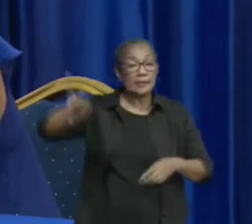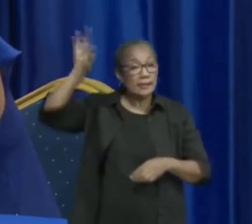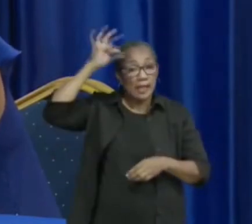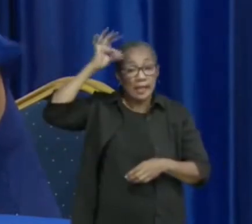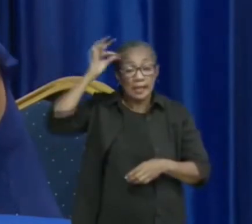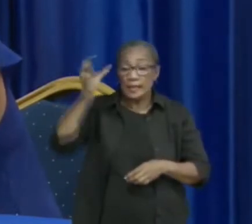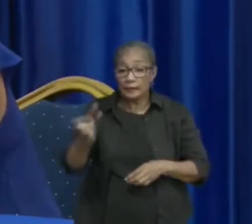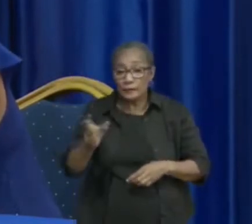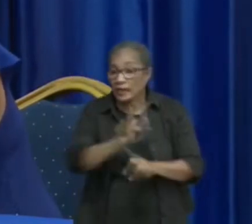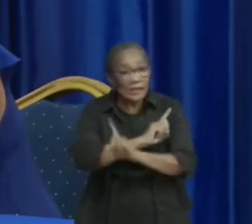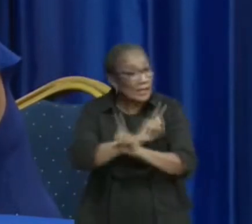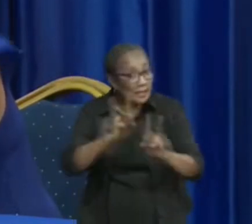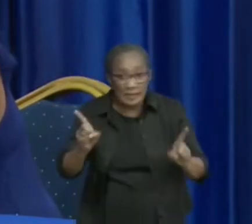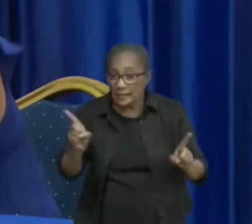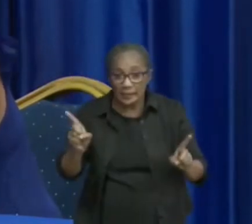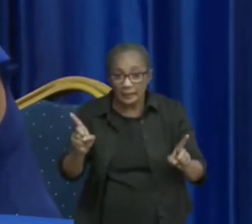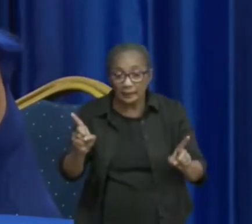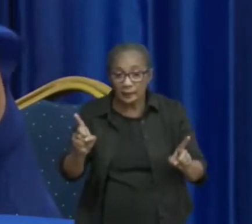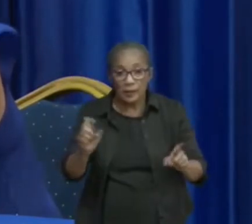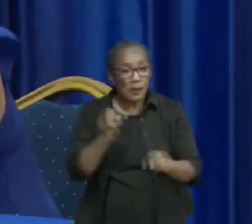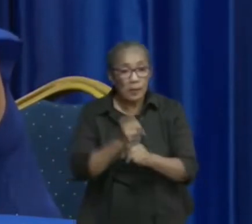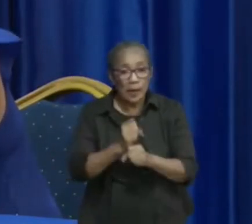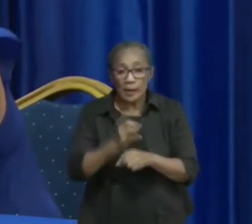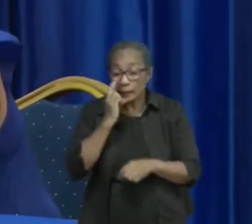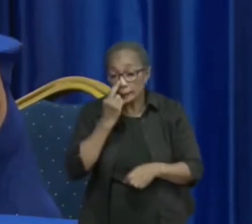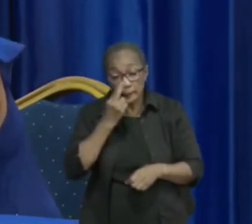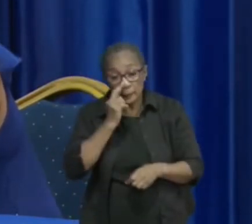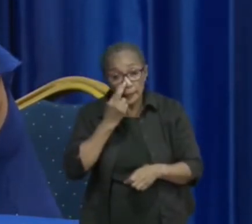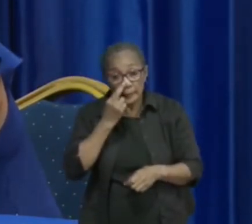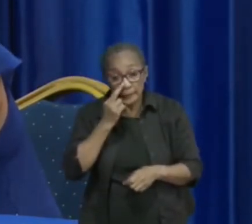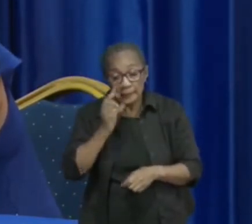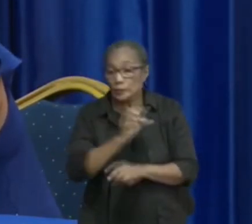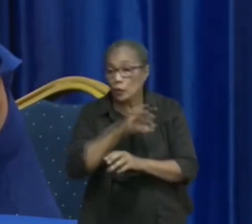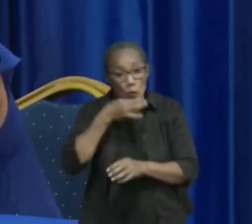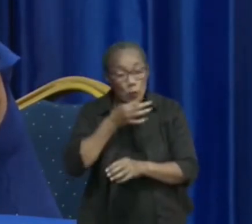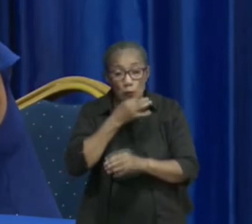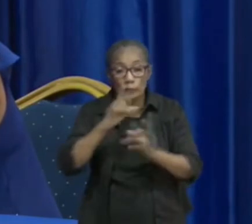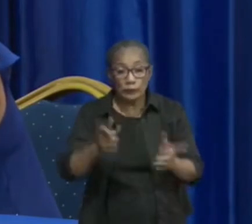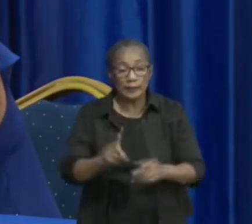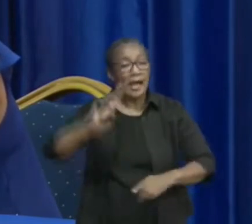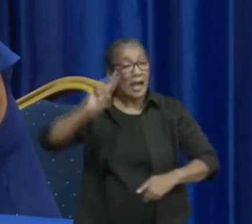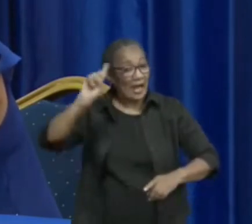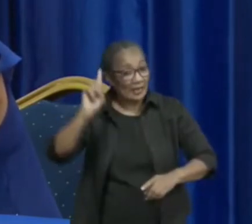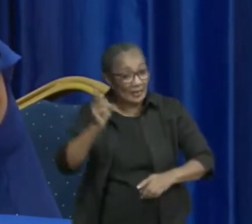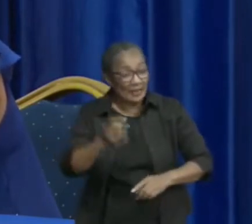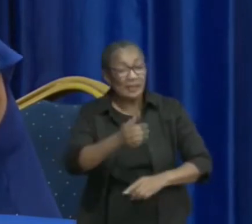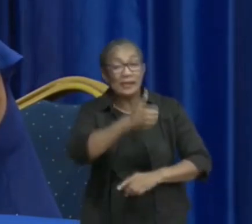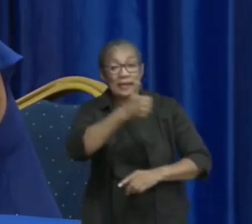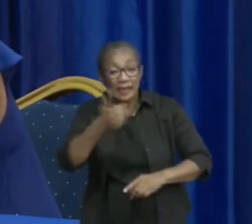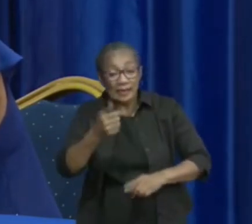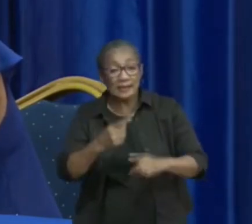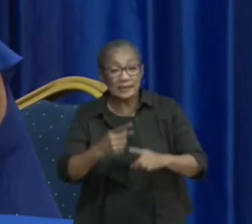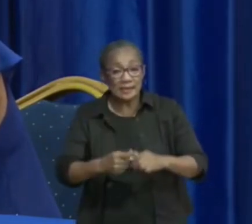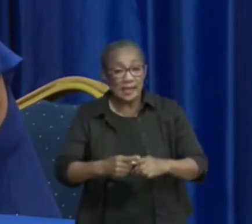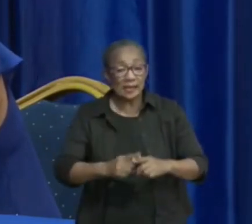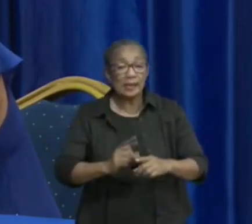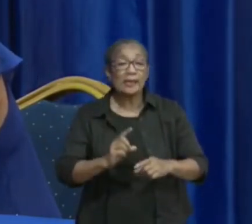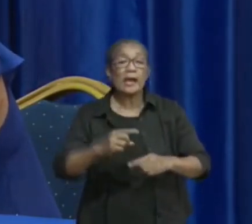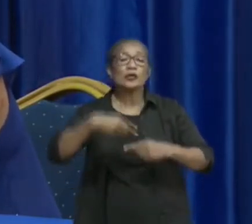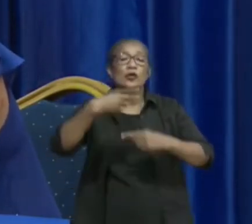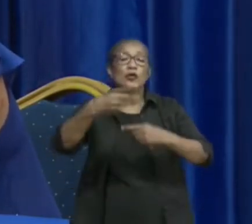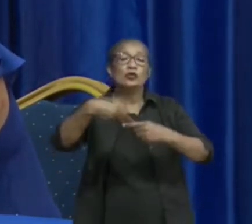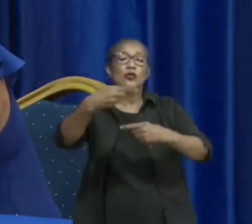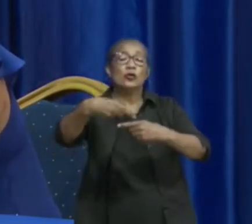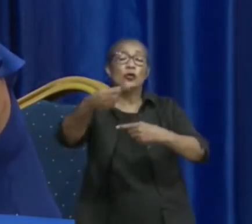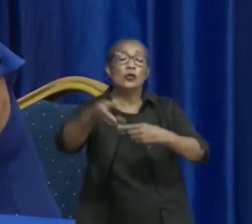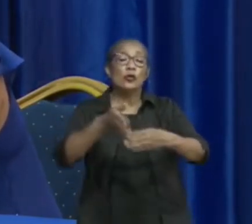dus niet doen. Het gaat echt om de kernzaken die de kinderen moeten hebben voordat ze door kunnen stromen